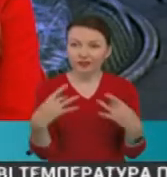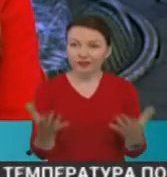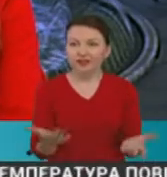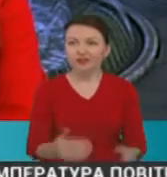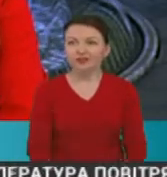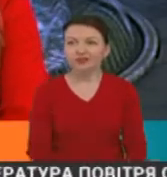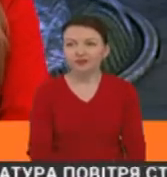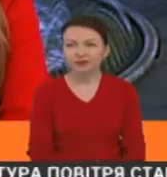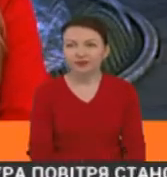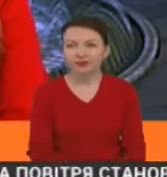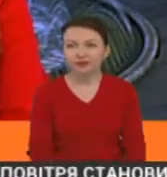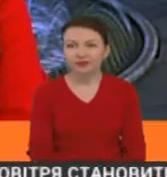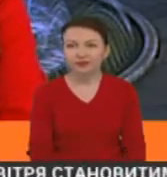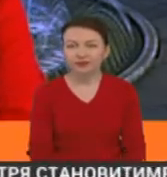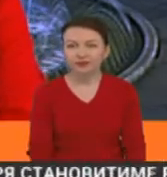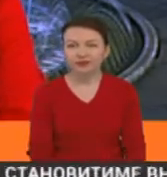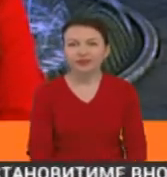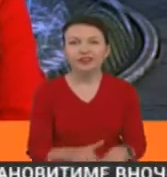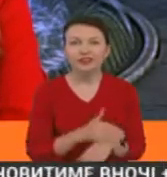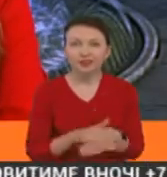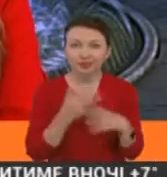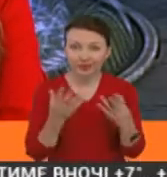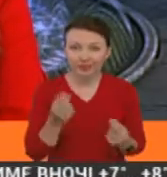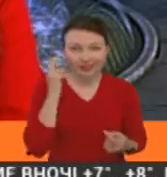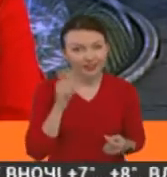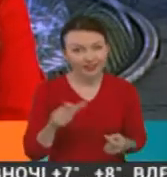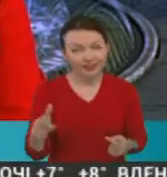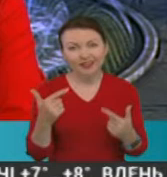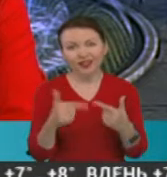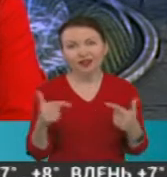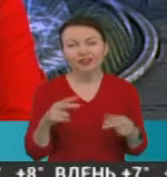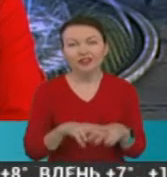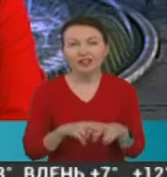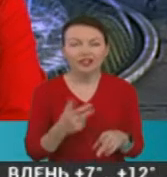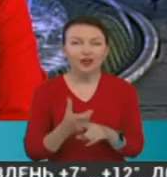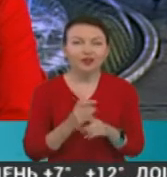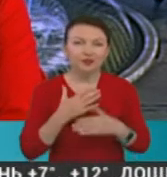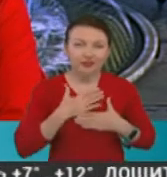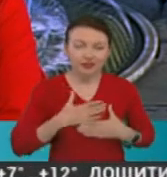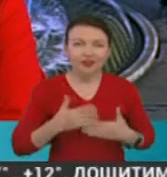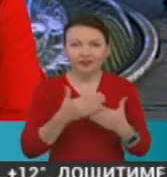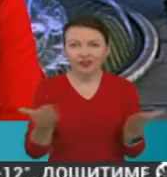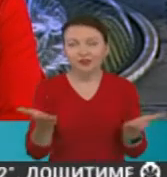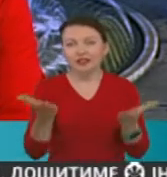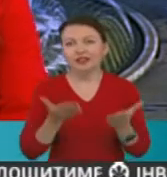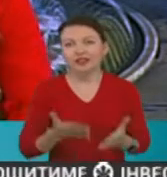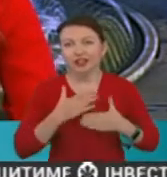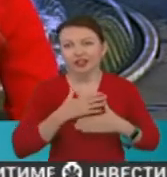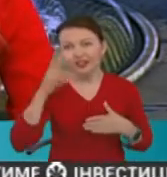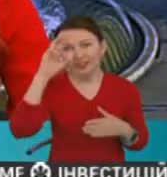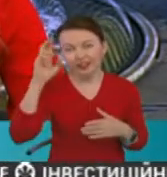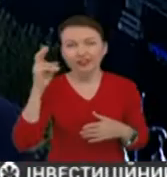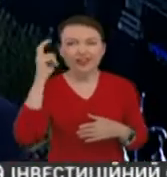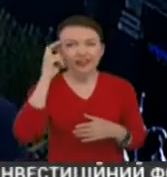вас розпочнемо. Первое. Добрый день, киевляне и гости столицы. Очень приятно вас пригласить в наше княжество